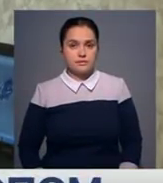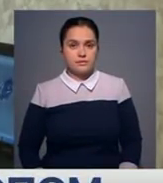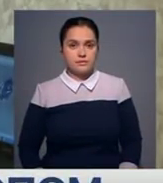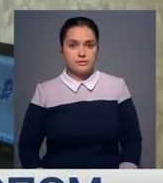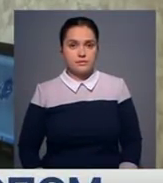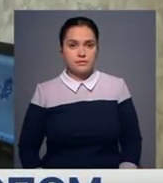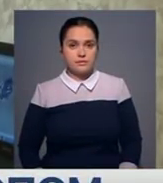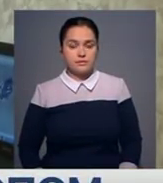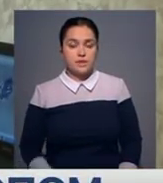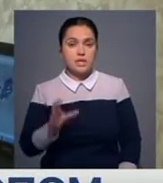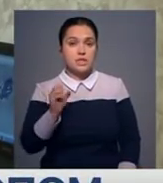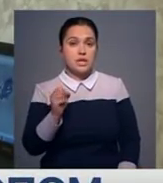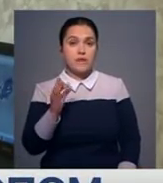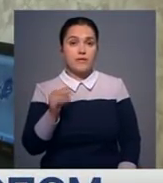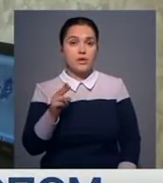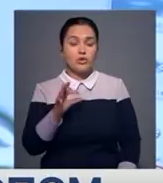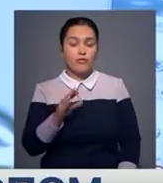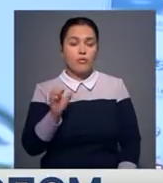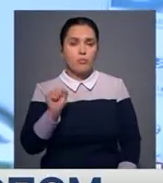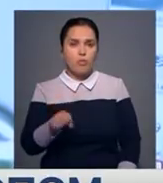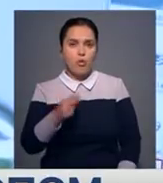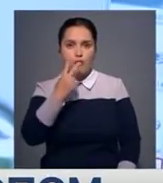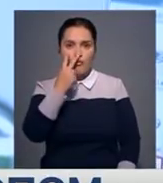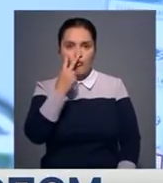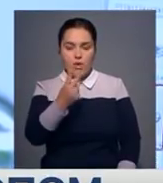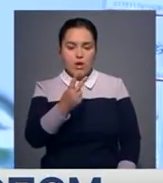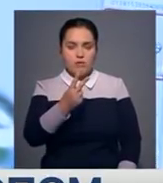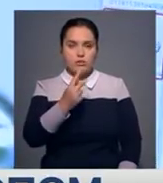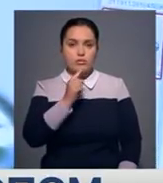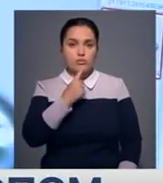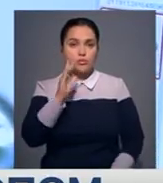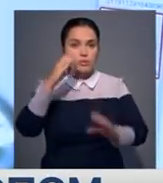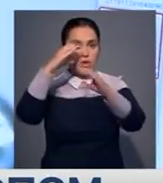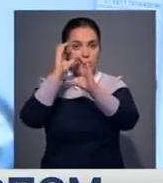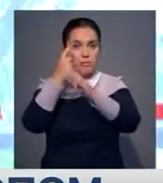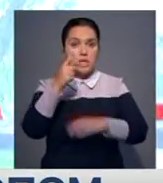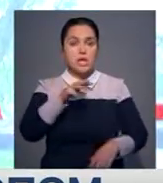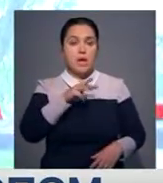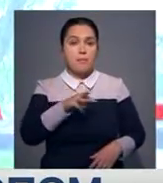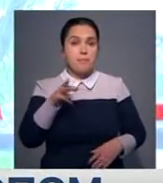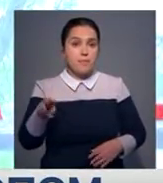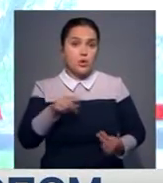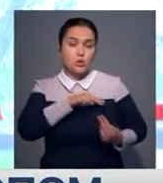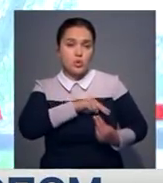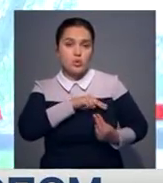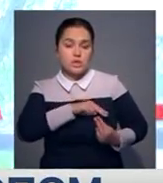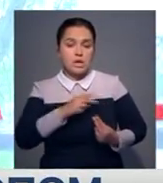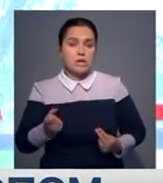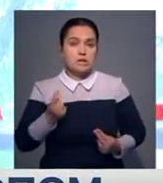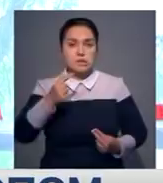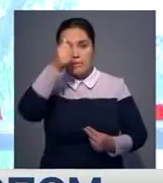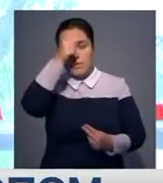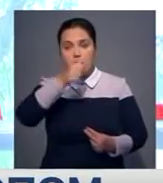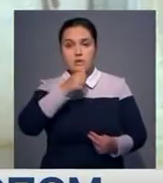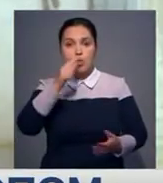Шедевры Николая Савидова можно увидеть только под микроскопом. Над изделием, размер которого меньше миллиметра, мастер трудится несколько месяцев. Куриное